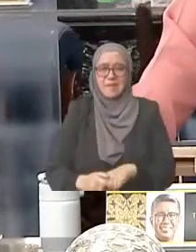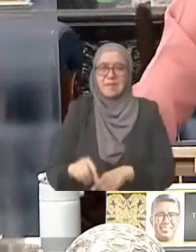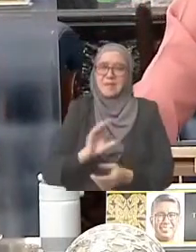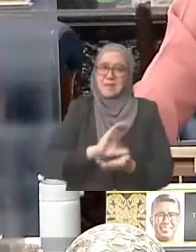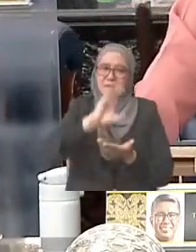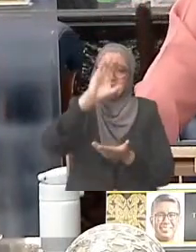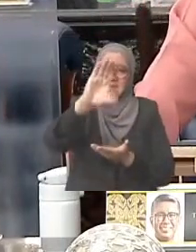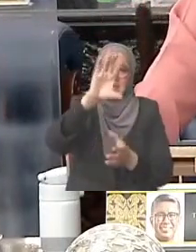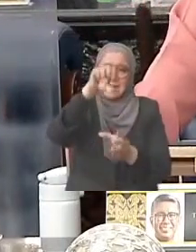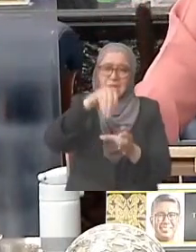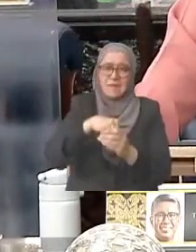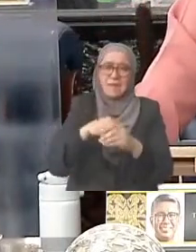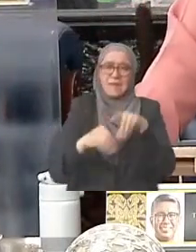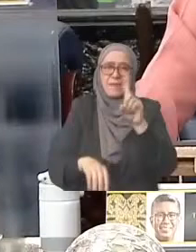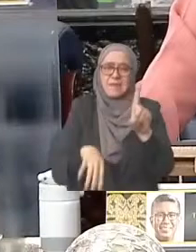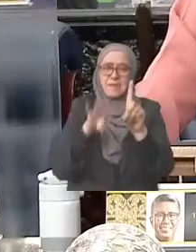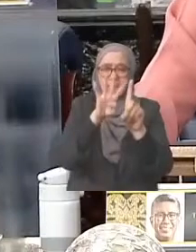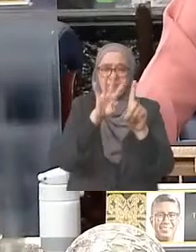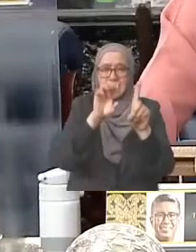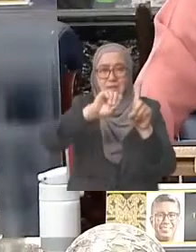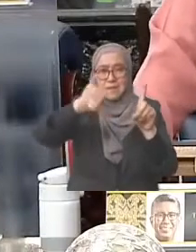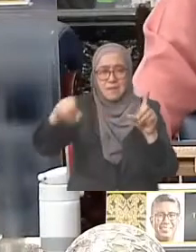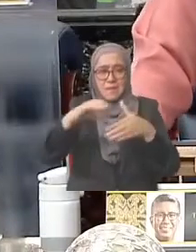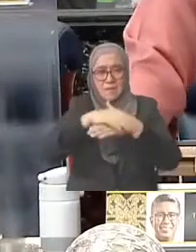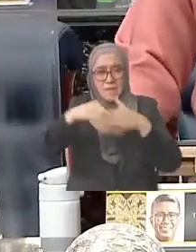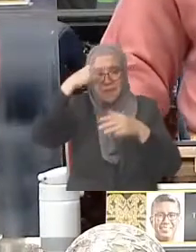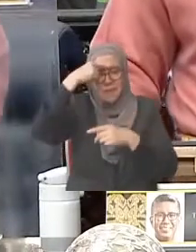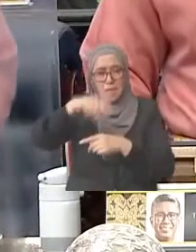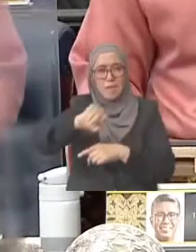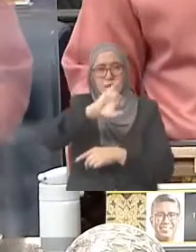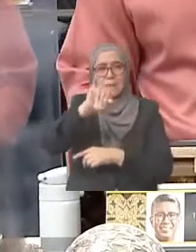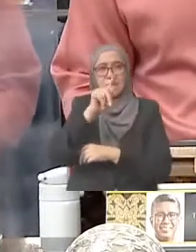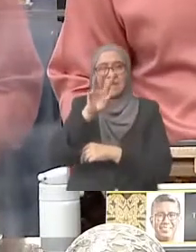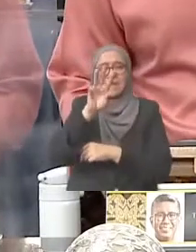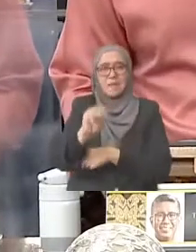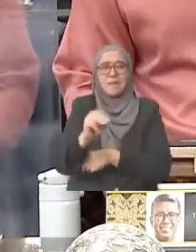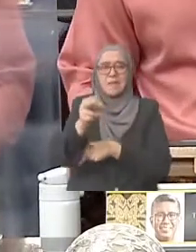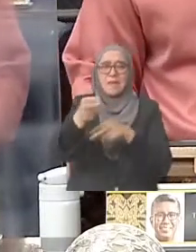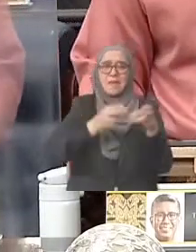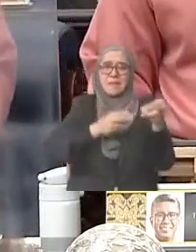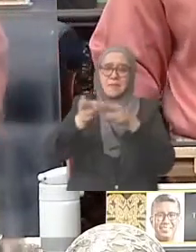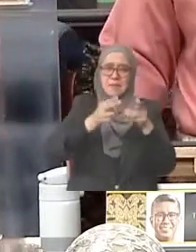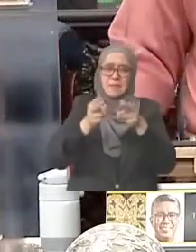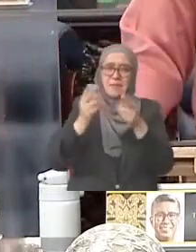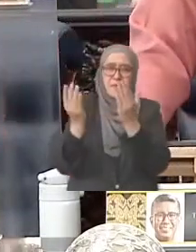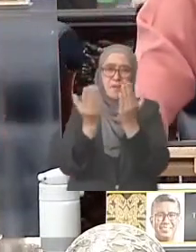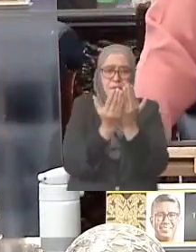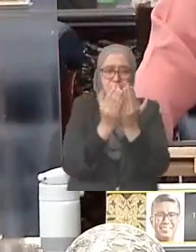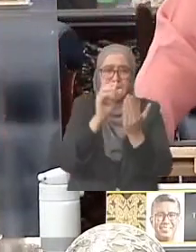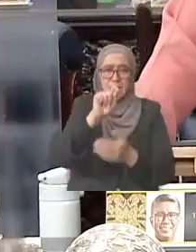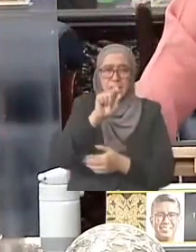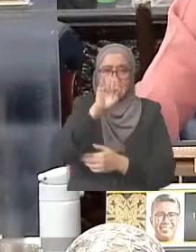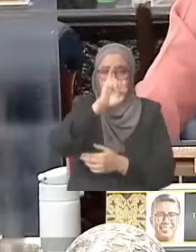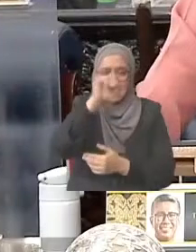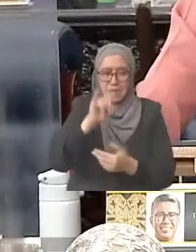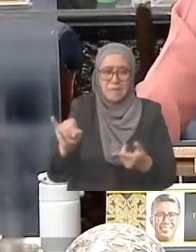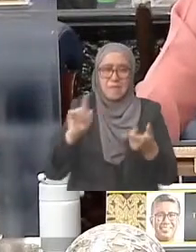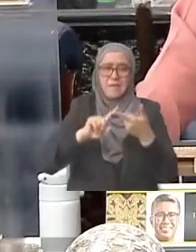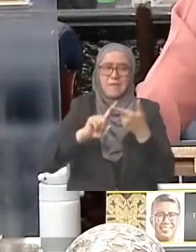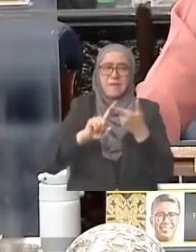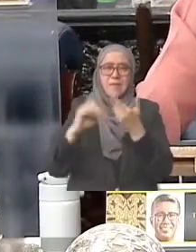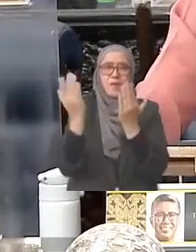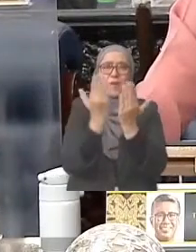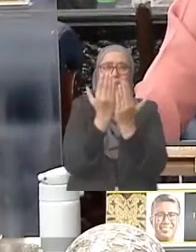140 juta Ringgit kepada zakim bagi menyelenggaraan tarinya sekolah Tahfidz sekolah agama rakyat dan